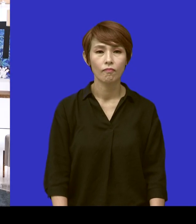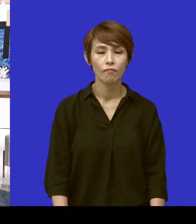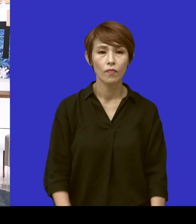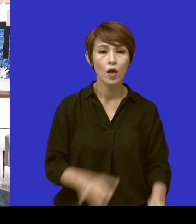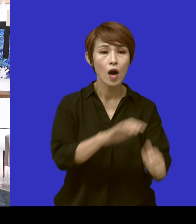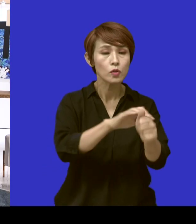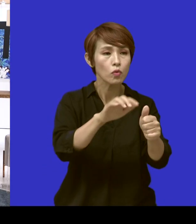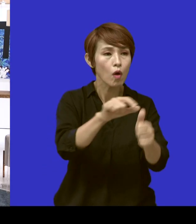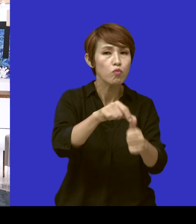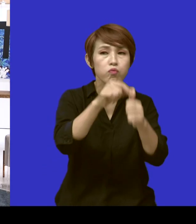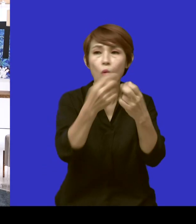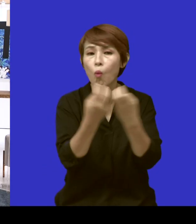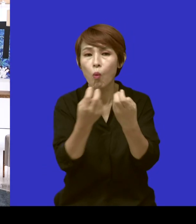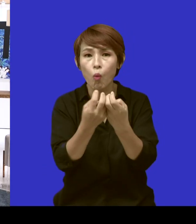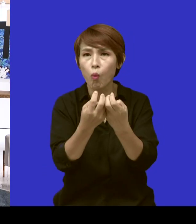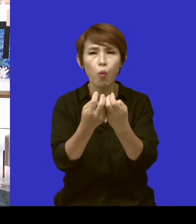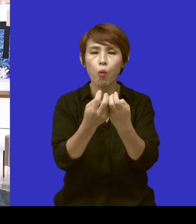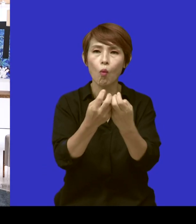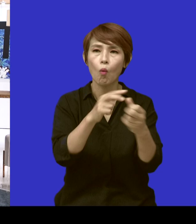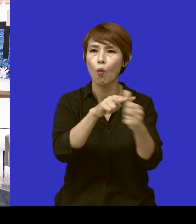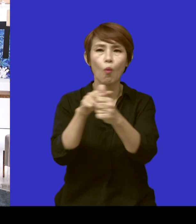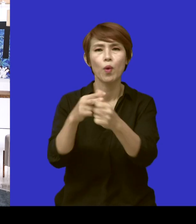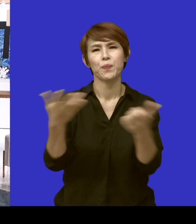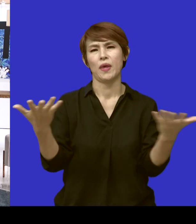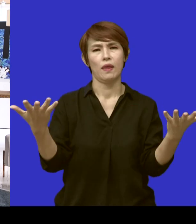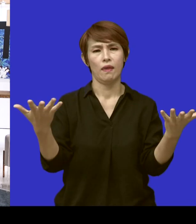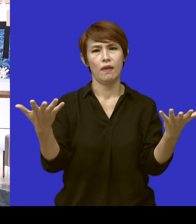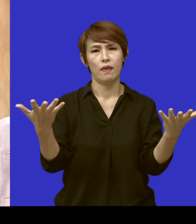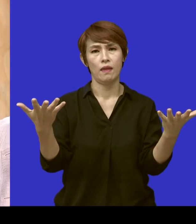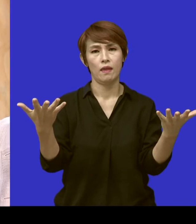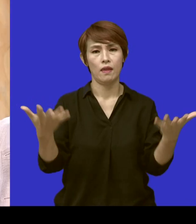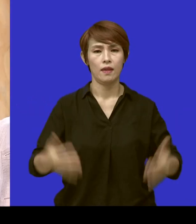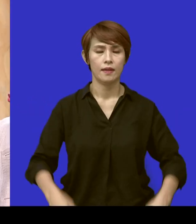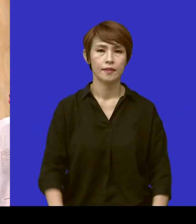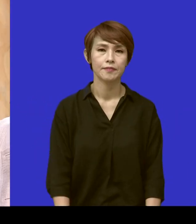어디서 어떻게 구해야 되는지 정보가 없었어요. 네.